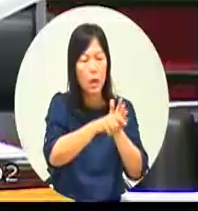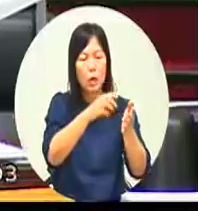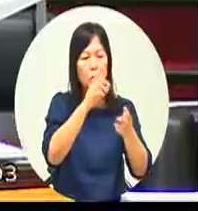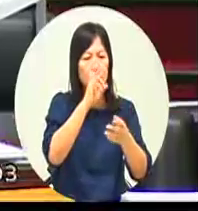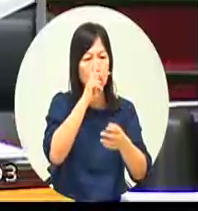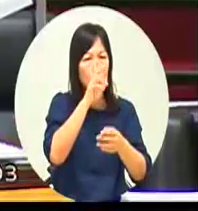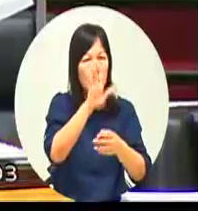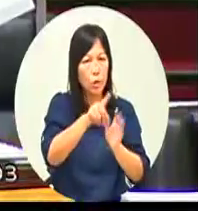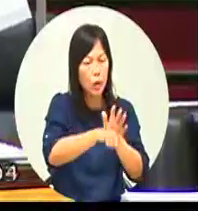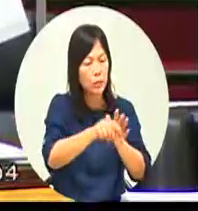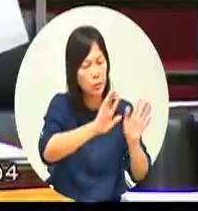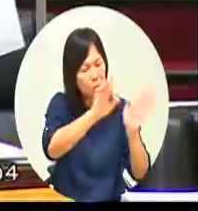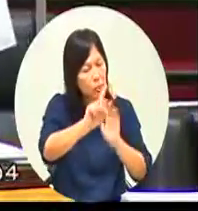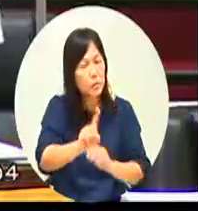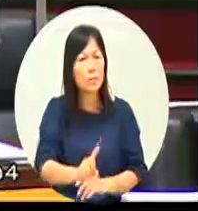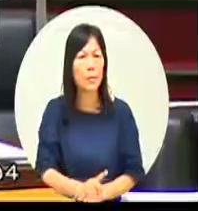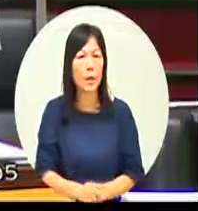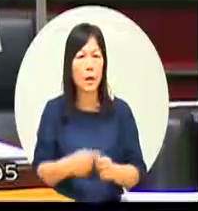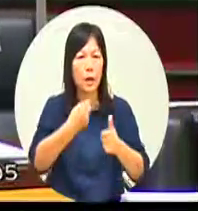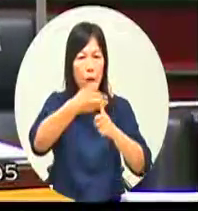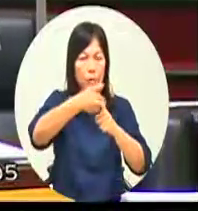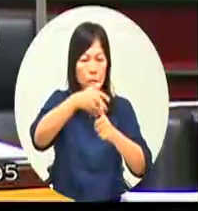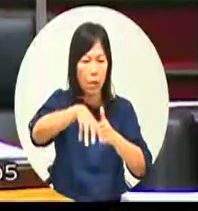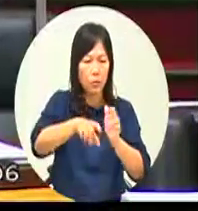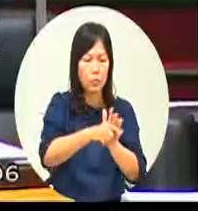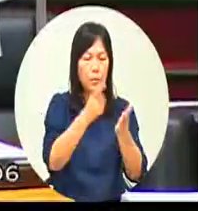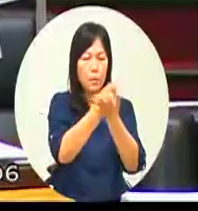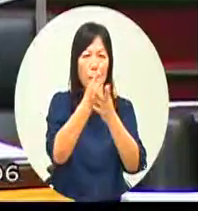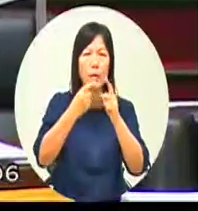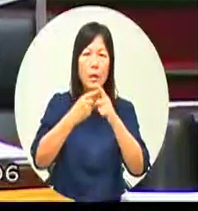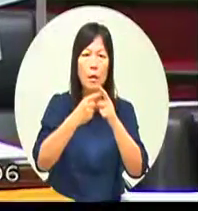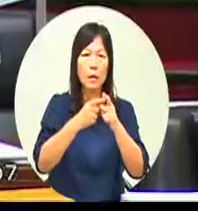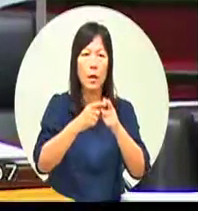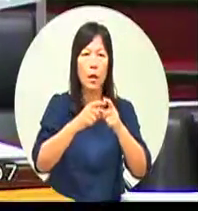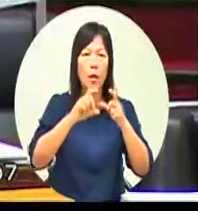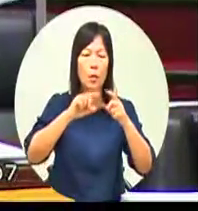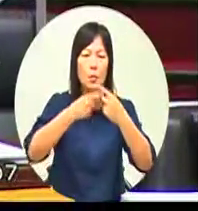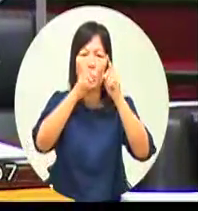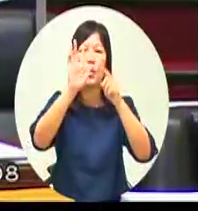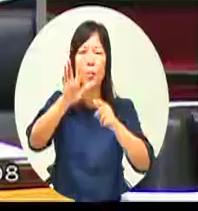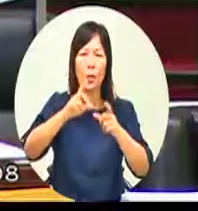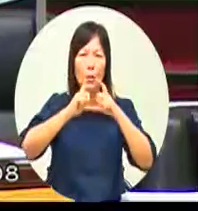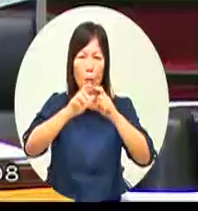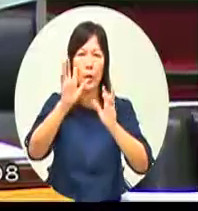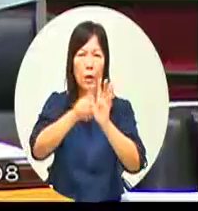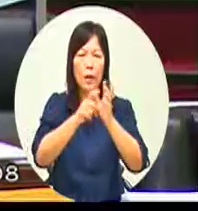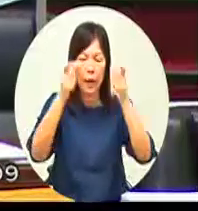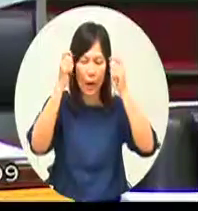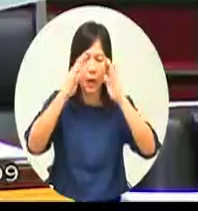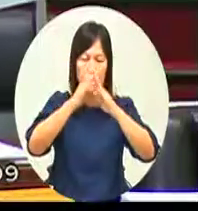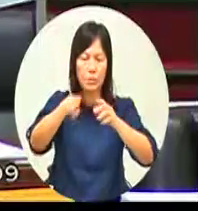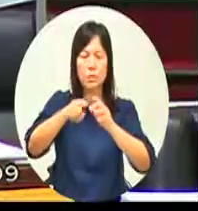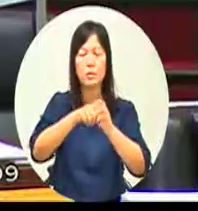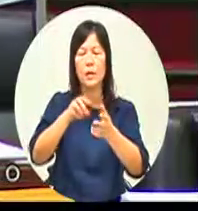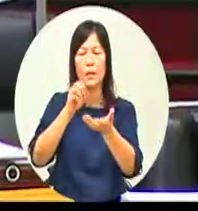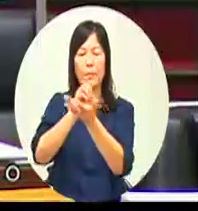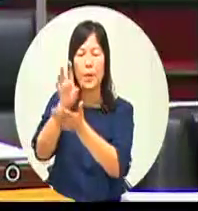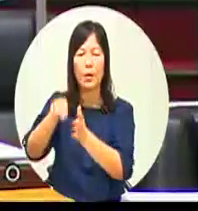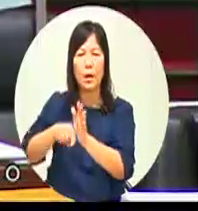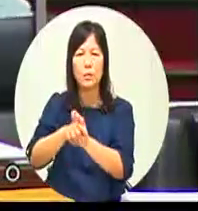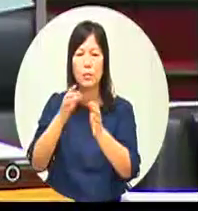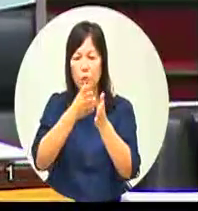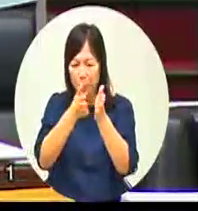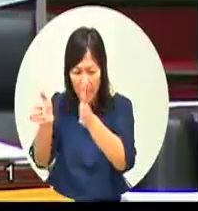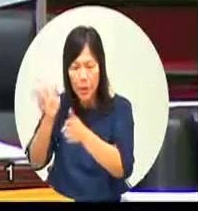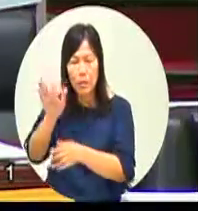这些情形怎样，教育局人几乎每次都反驳说那个 高雄市审计处那个报告有偏